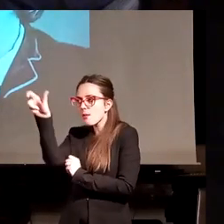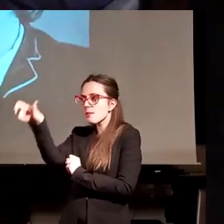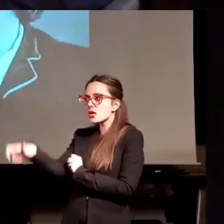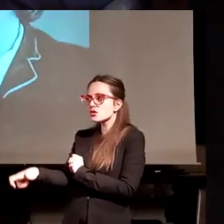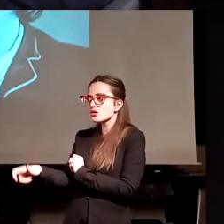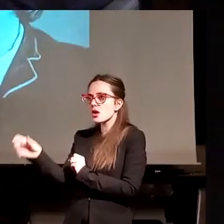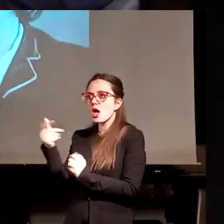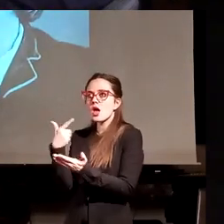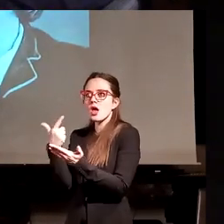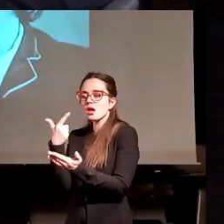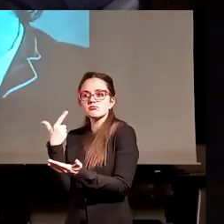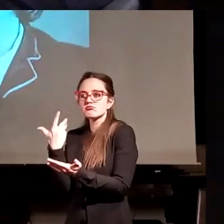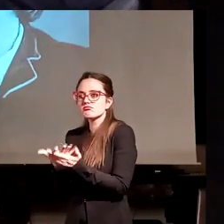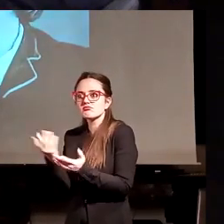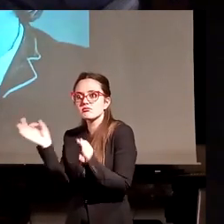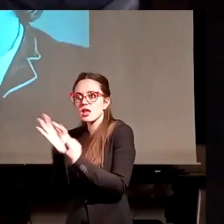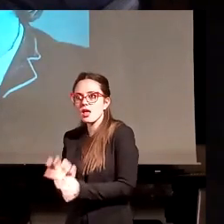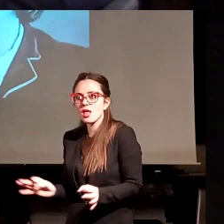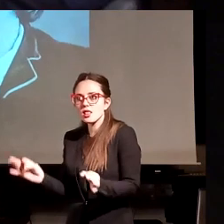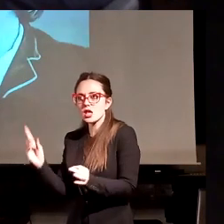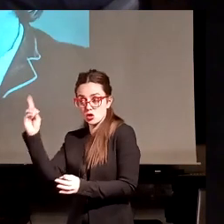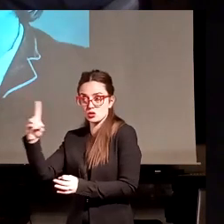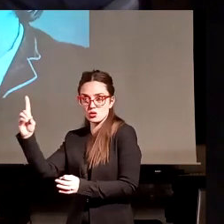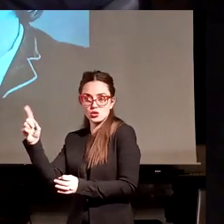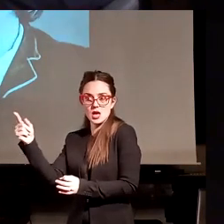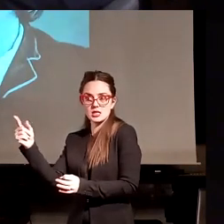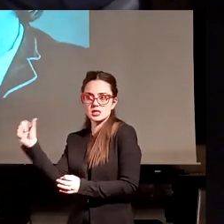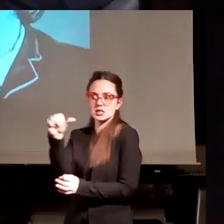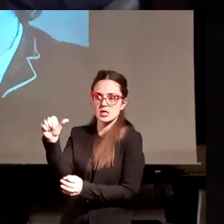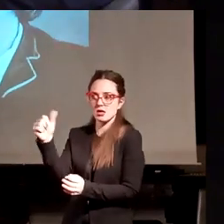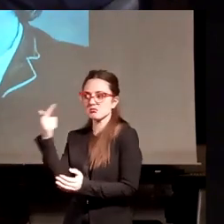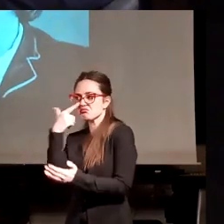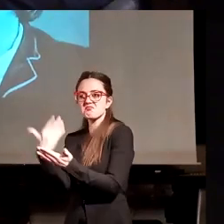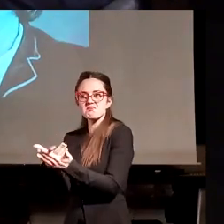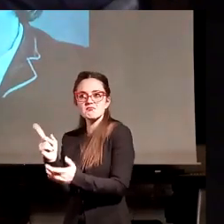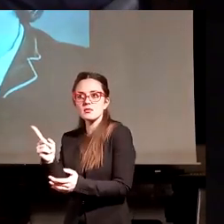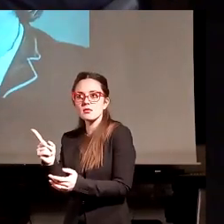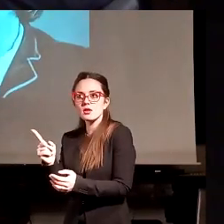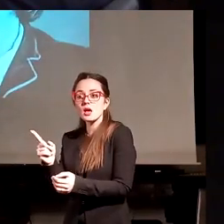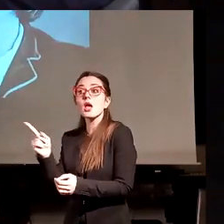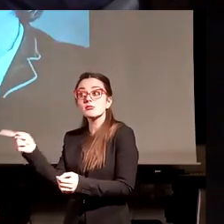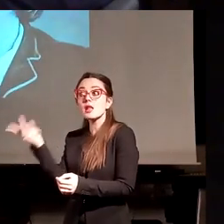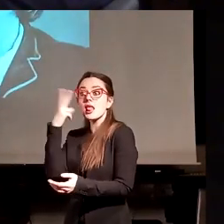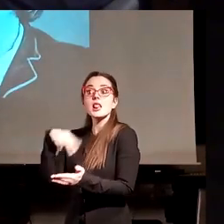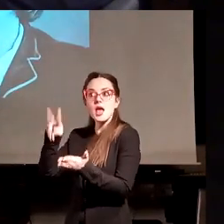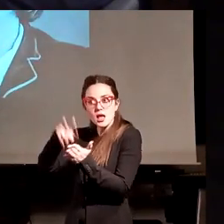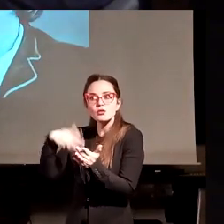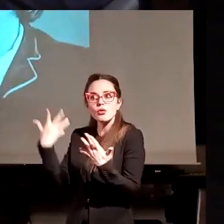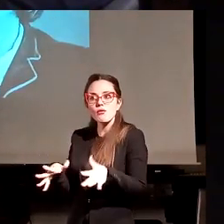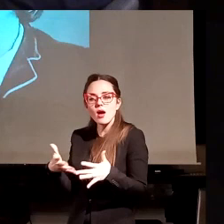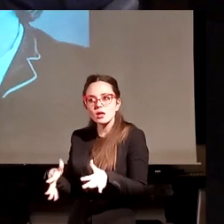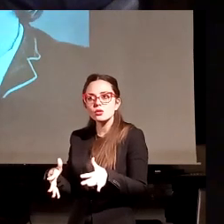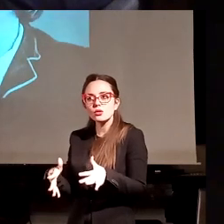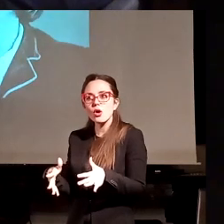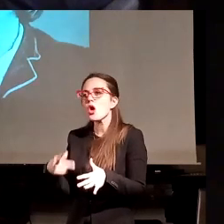con stevenson dostoevskij è stato eletto da stevenson non lo scrive ma